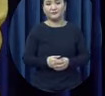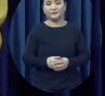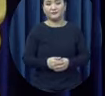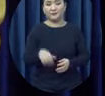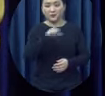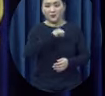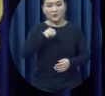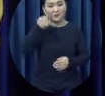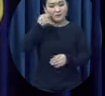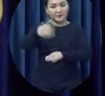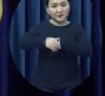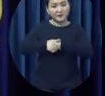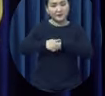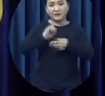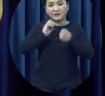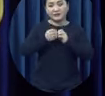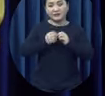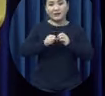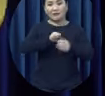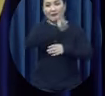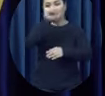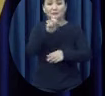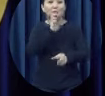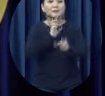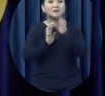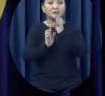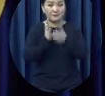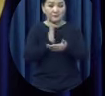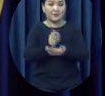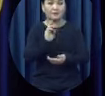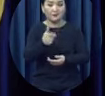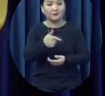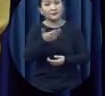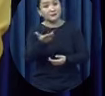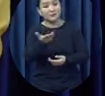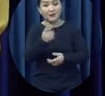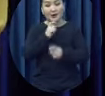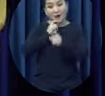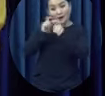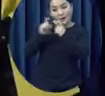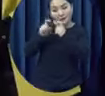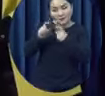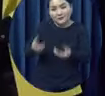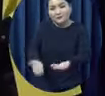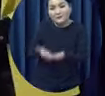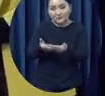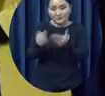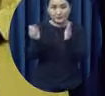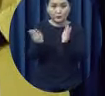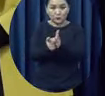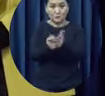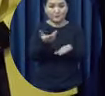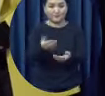болгоныг өөрөө бие даач хийхэд бол асуудал их бэрхшээл тулгардаг. Тийм болохоор энэ болгонд нь аль болох харилцан ярилцаа дэмжлэг үзүүлэх нь их чухал байдаг